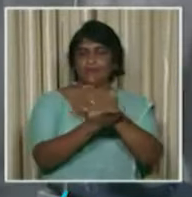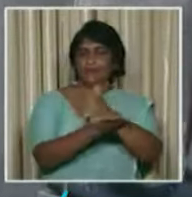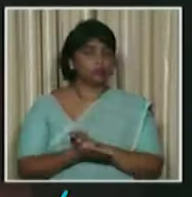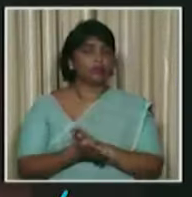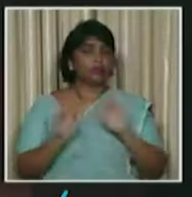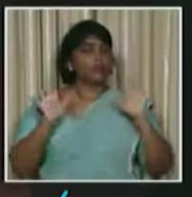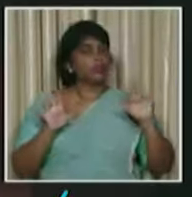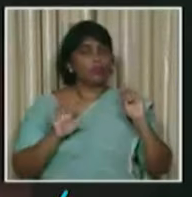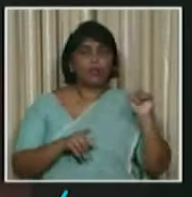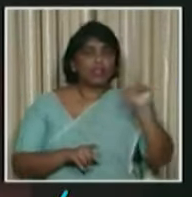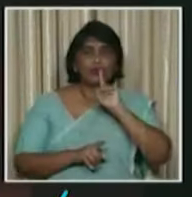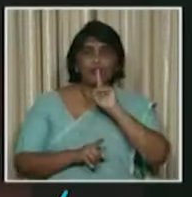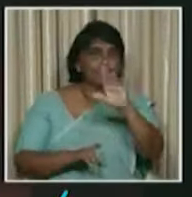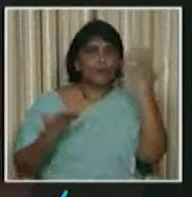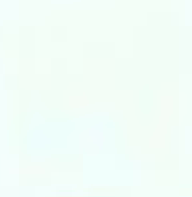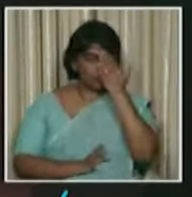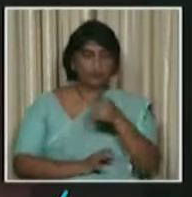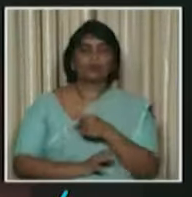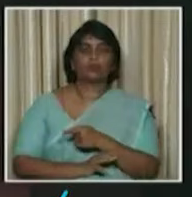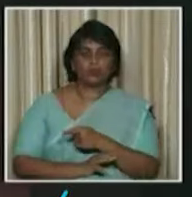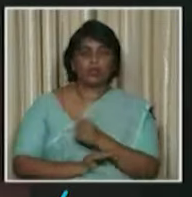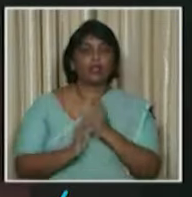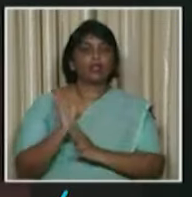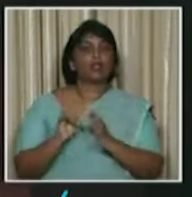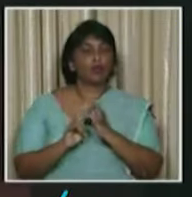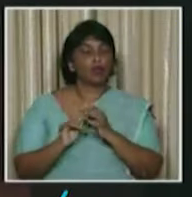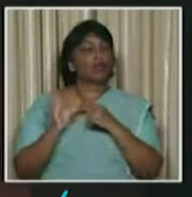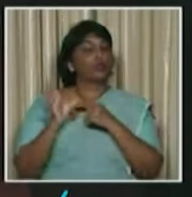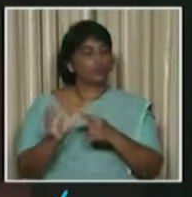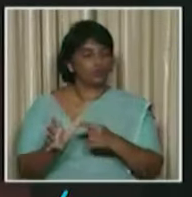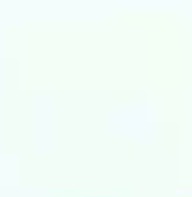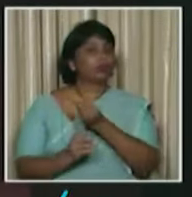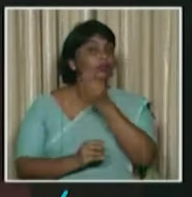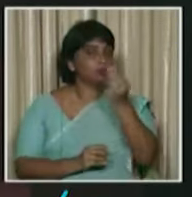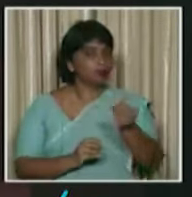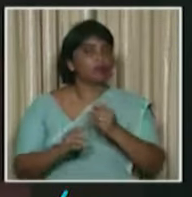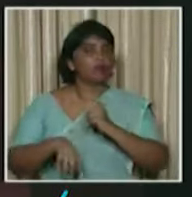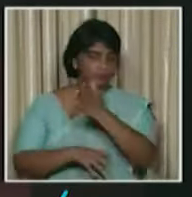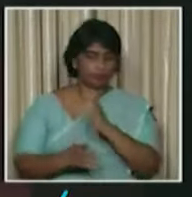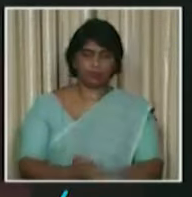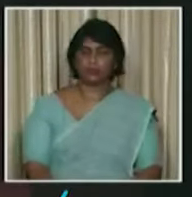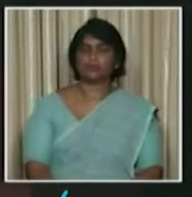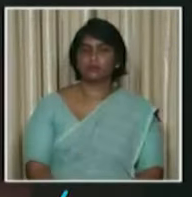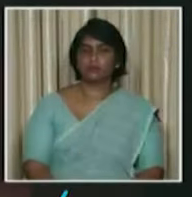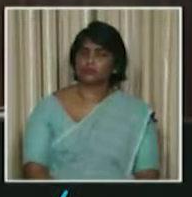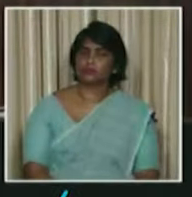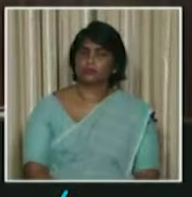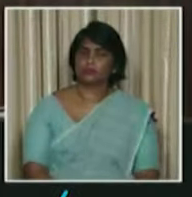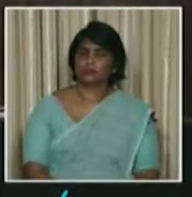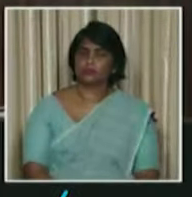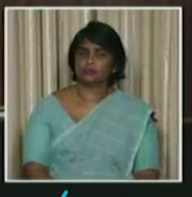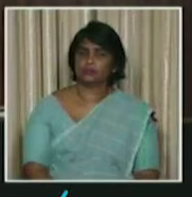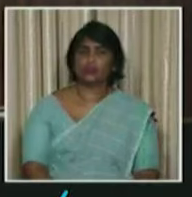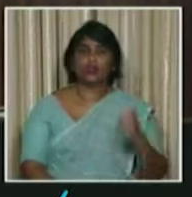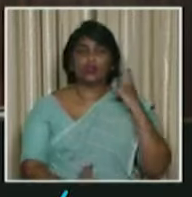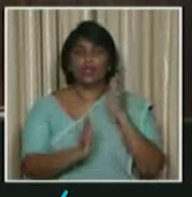කරේ මම නෙමෙයි. ඔබතුමා පටන් ගත්ත ප්‍රශ්න වාරය ඇමතිවරයාට ඒකට පිළිතුර සපයන්න අවස්ථාව ලබා දෙන්න. සභාගත කිරීම නෙමෙයි. මහජන